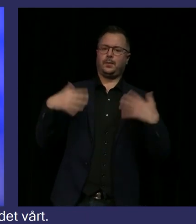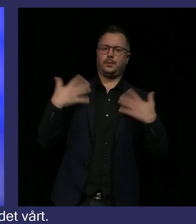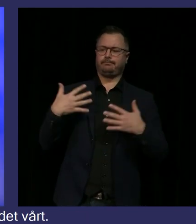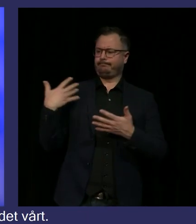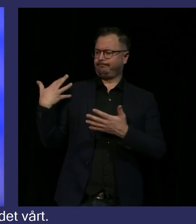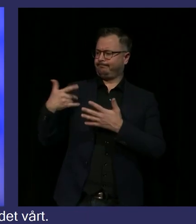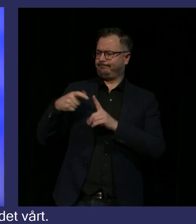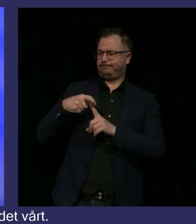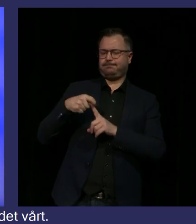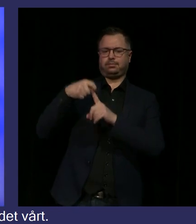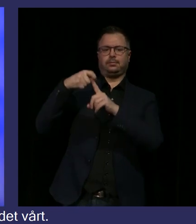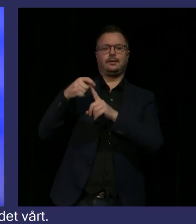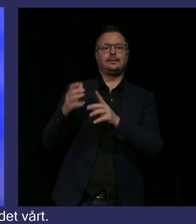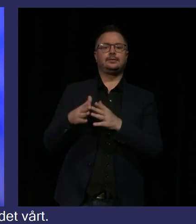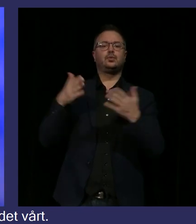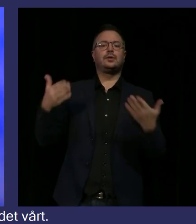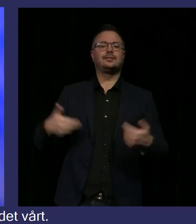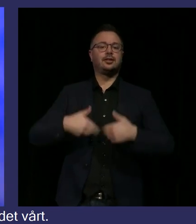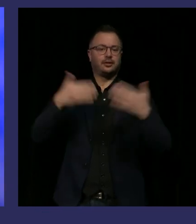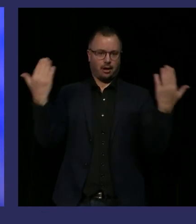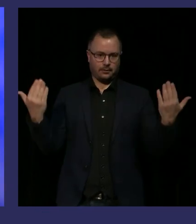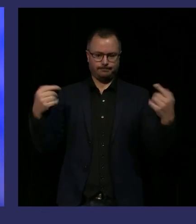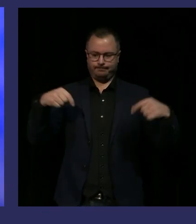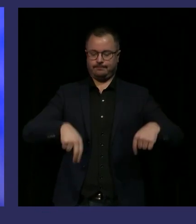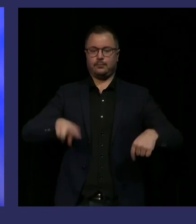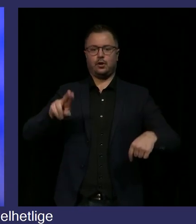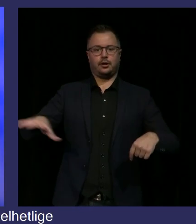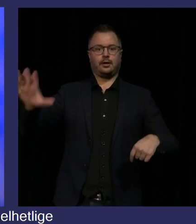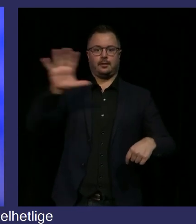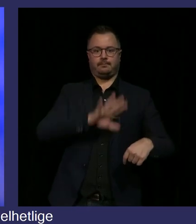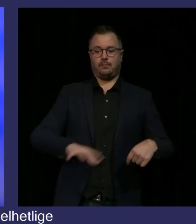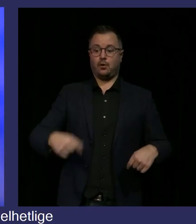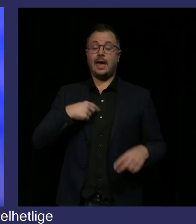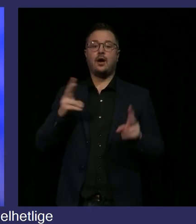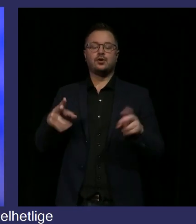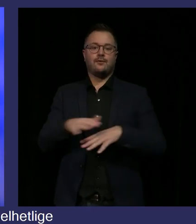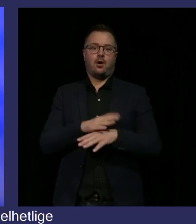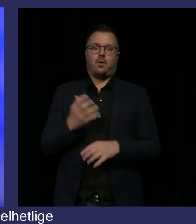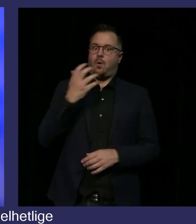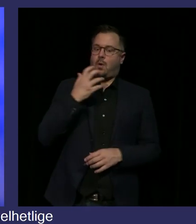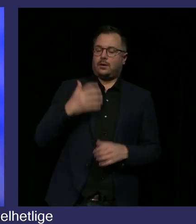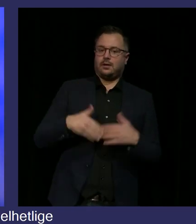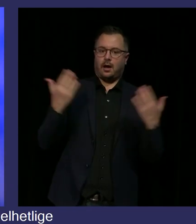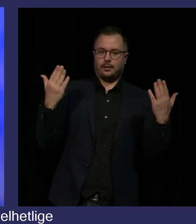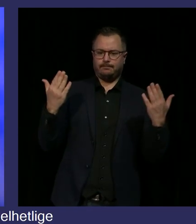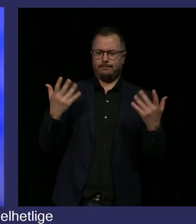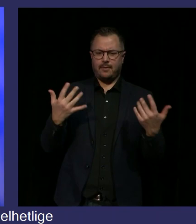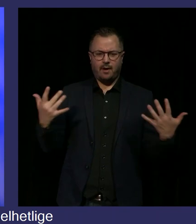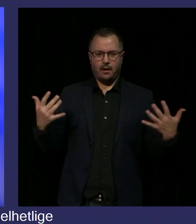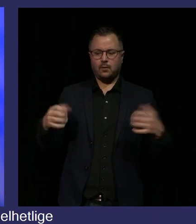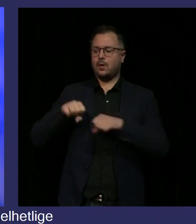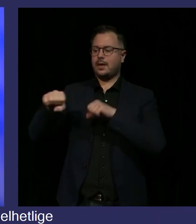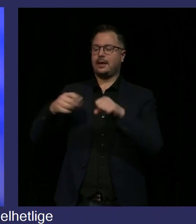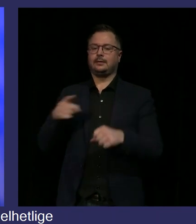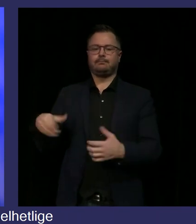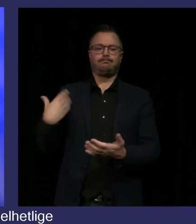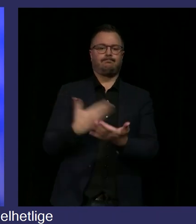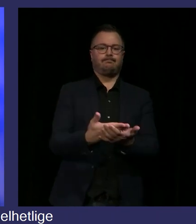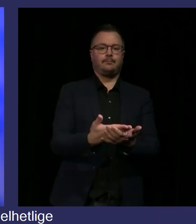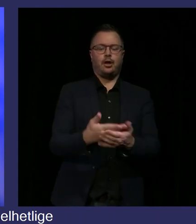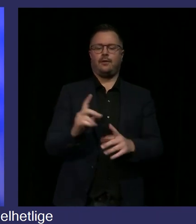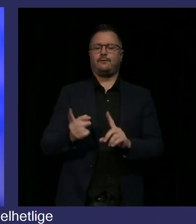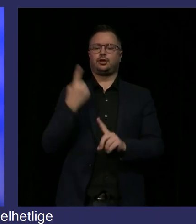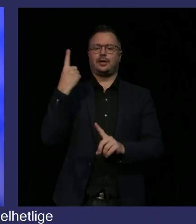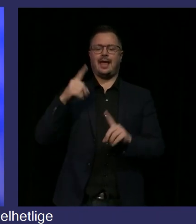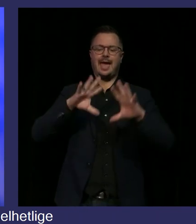dag for landet vårt, og også en stor dag for meg. Regjeringen la frem den første helhetlige språkloven